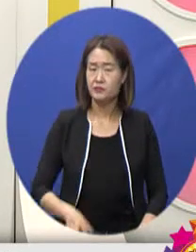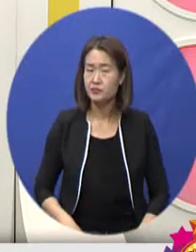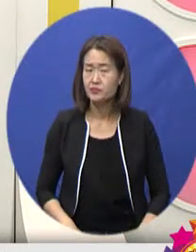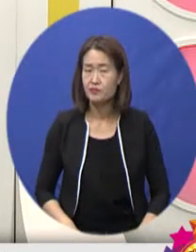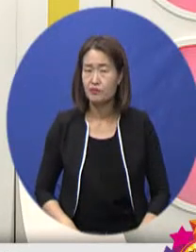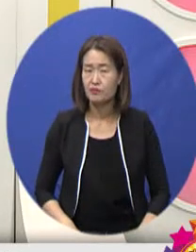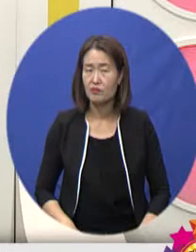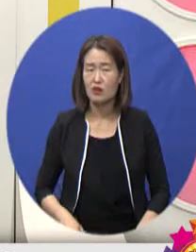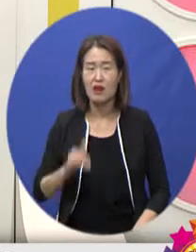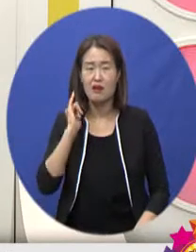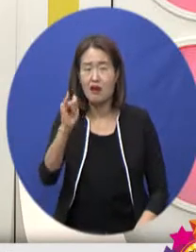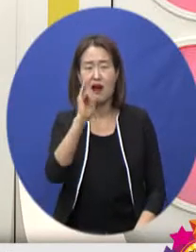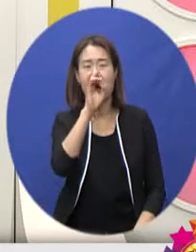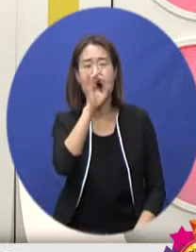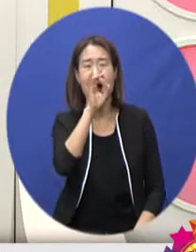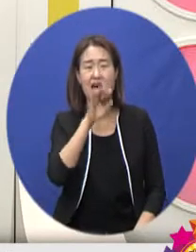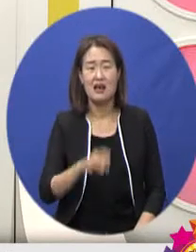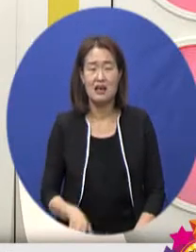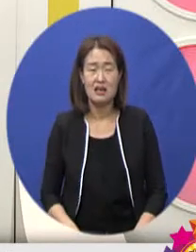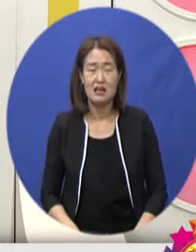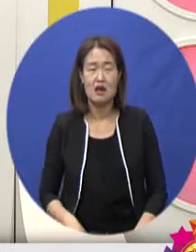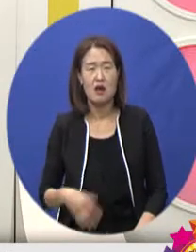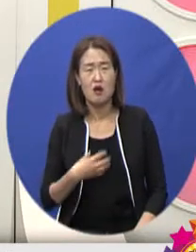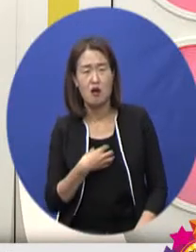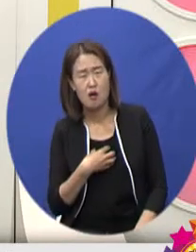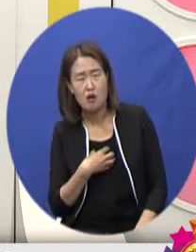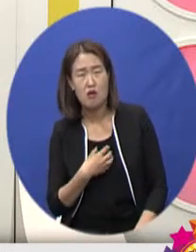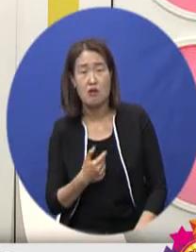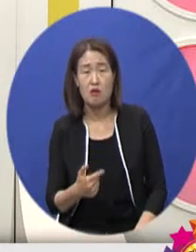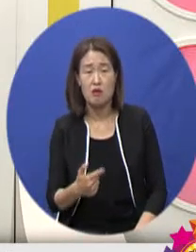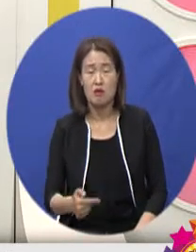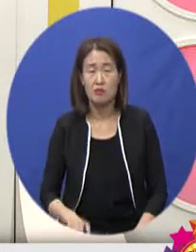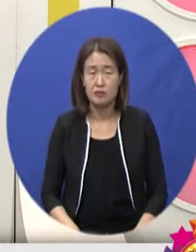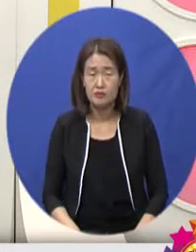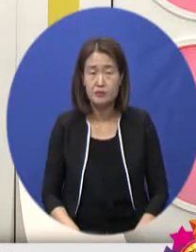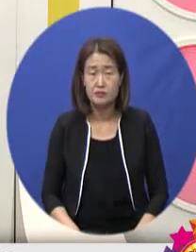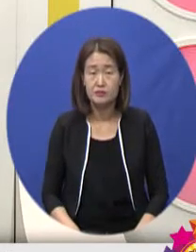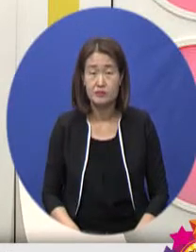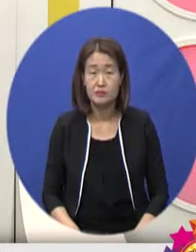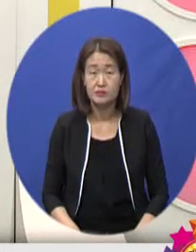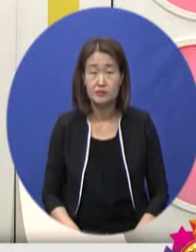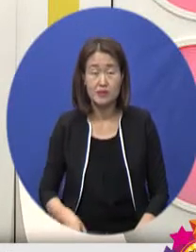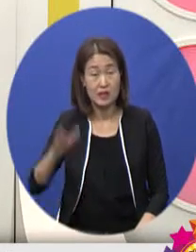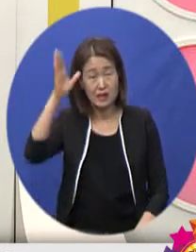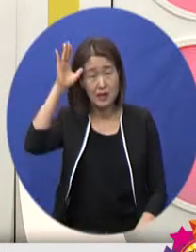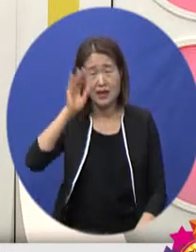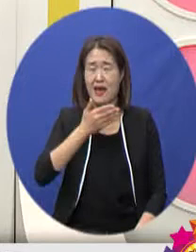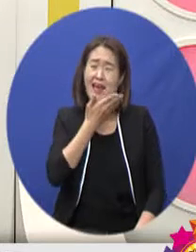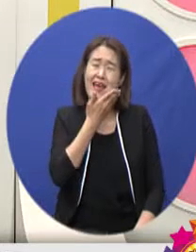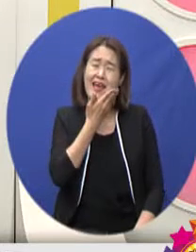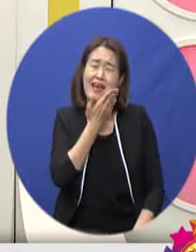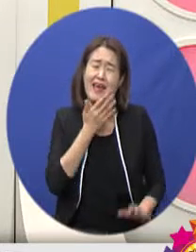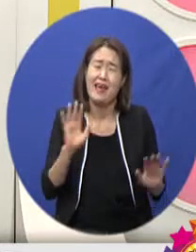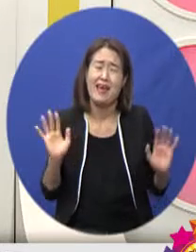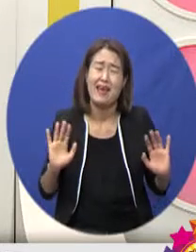뭐 연락도 안 되고 그래요 지금. 아이고 정이네요. 그럼 아니 그러니까 저 제가 그 강아지를 되게